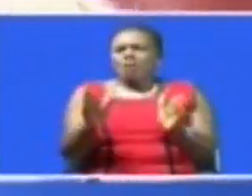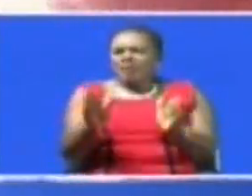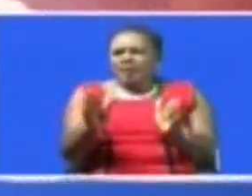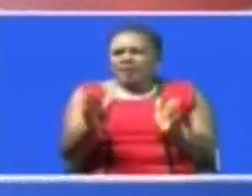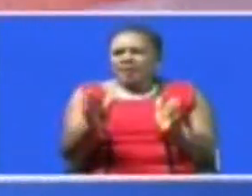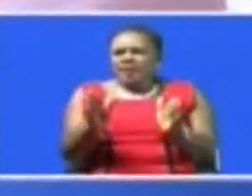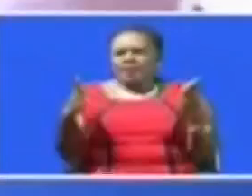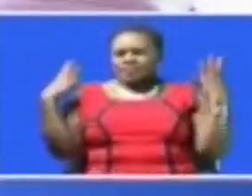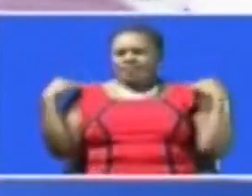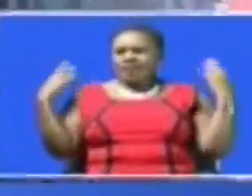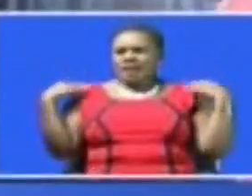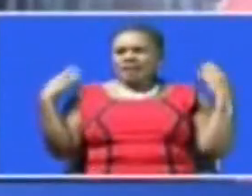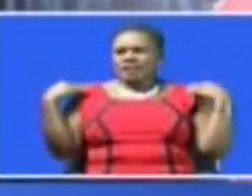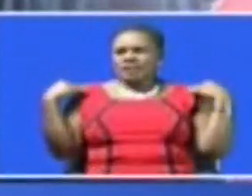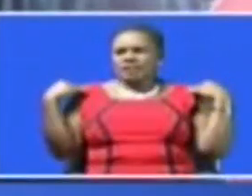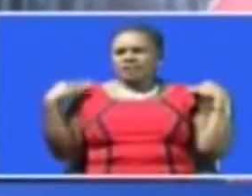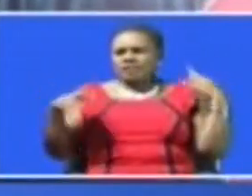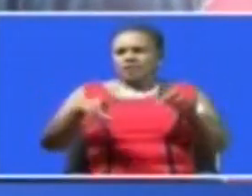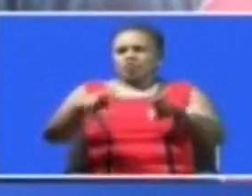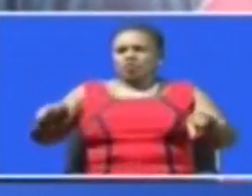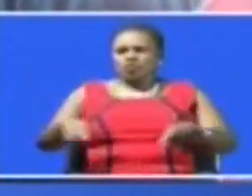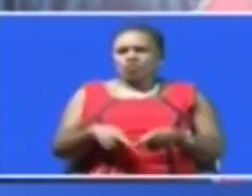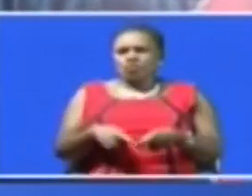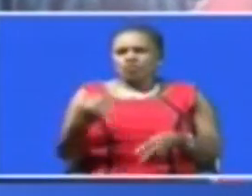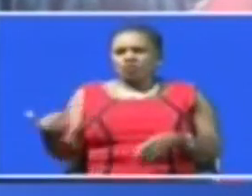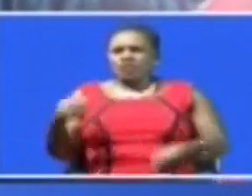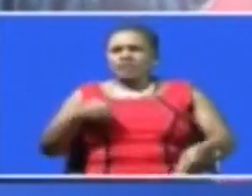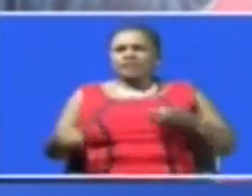cha kufanyia mazoezi kwa watoto wanaoishi na ulemavu.